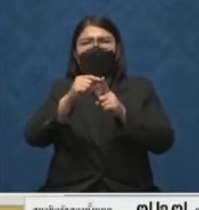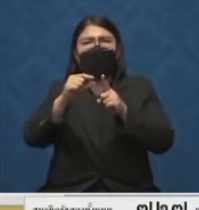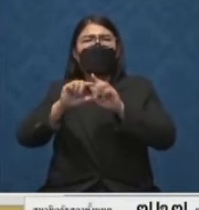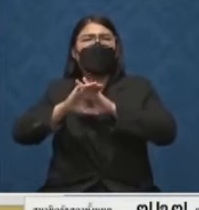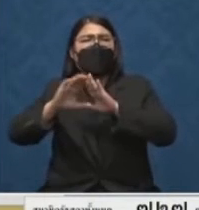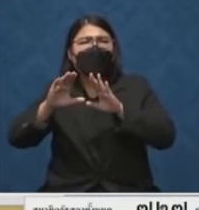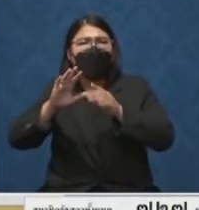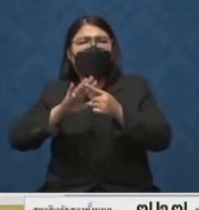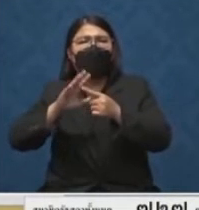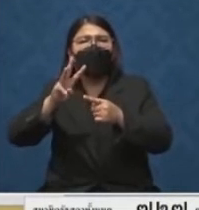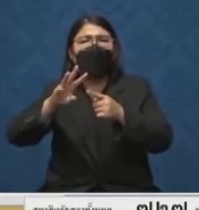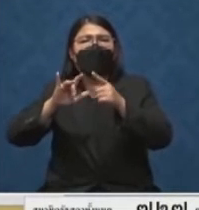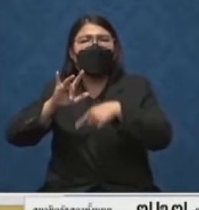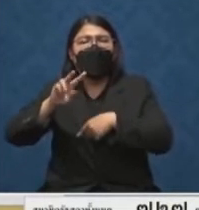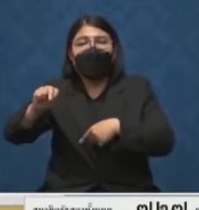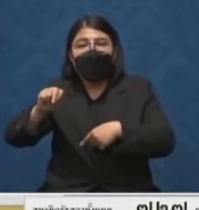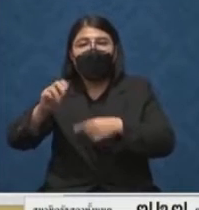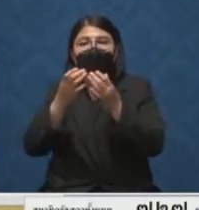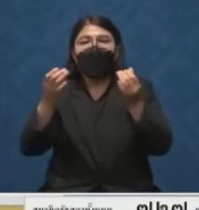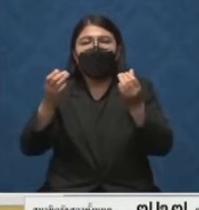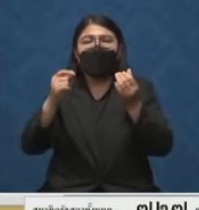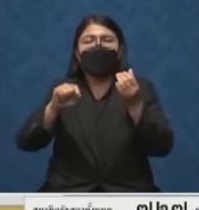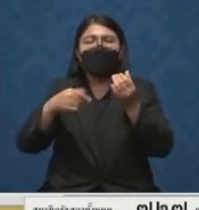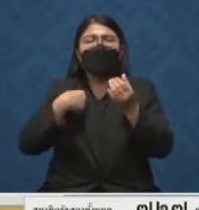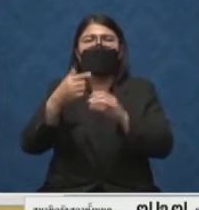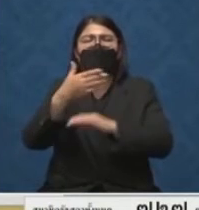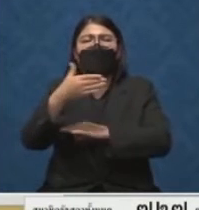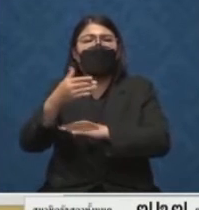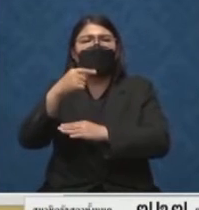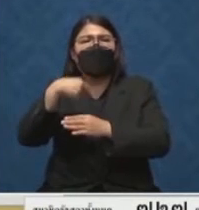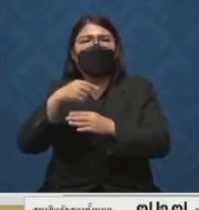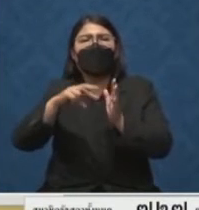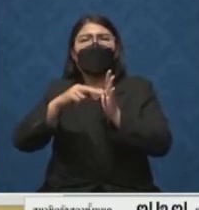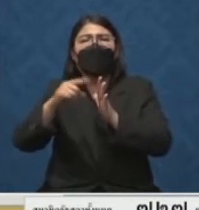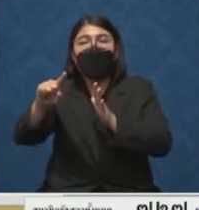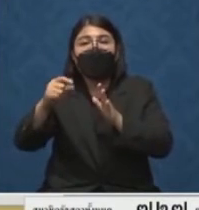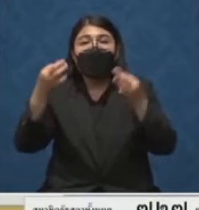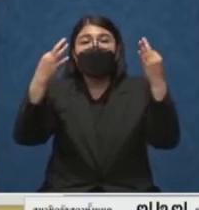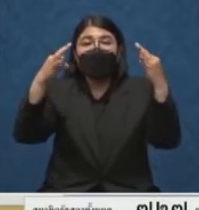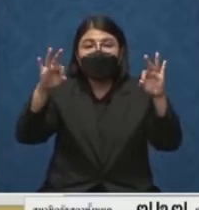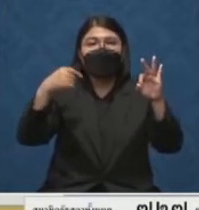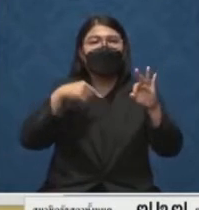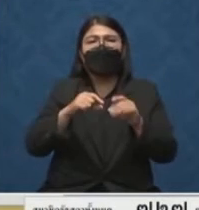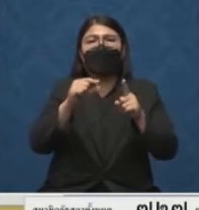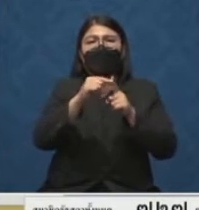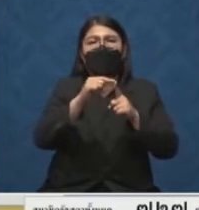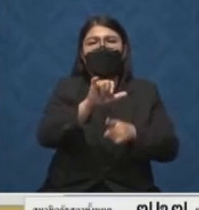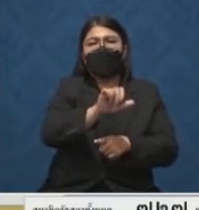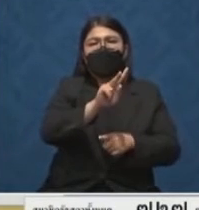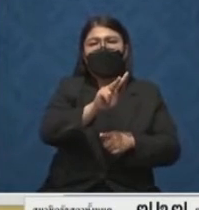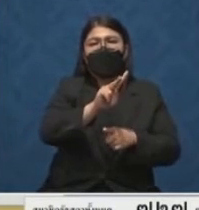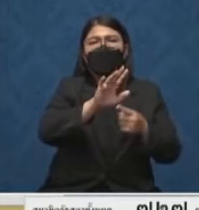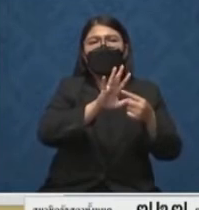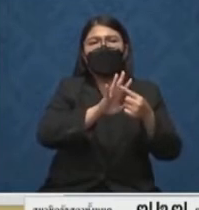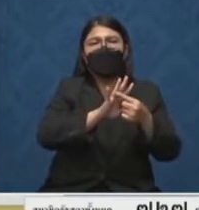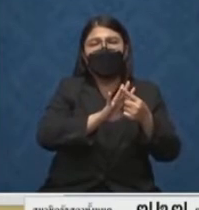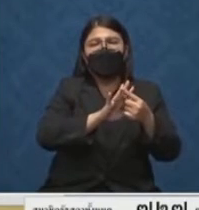รฐานนวนไยมีครบทุกอย่มีเสรภาพทกอยางยกเว้น ยกเว้น ยกเว้นไ้คำยกเว้นนี่คือไม่ให้มัเปนการหลอกสองช